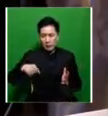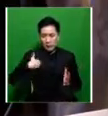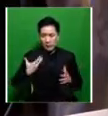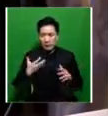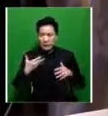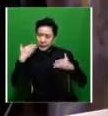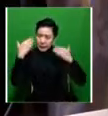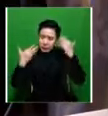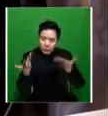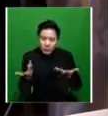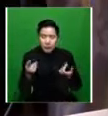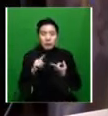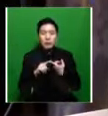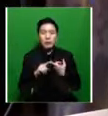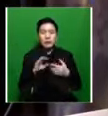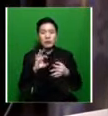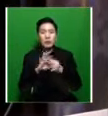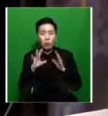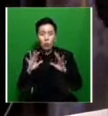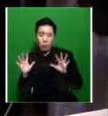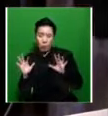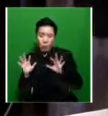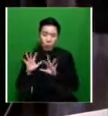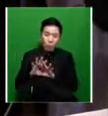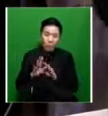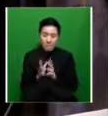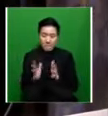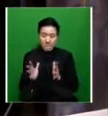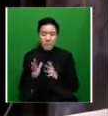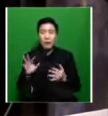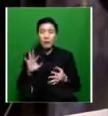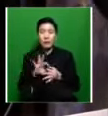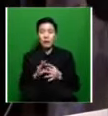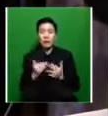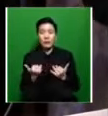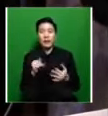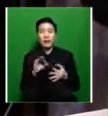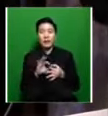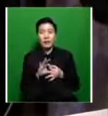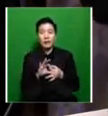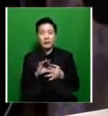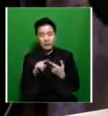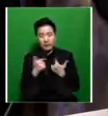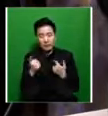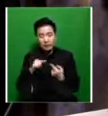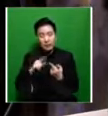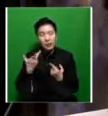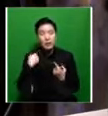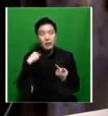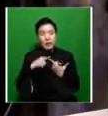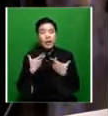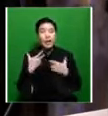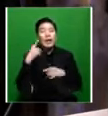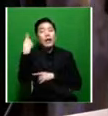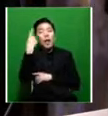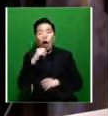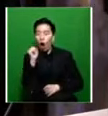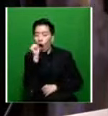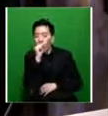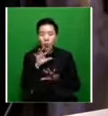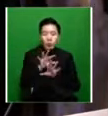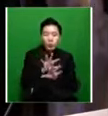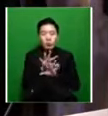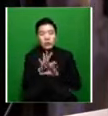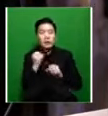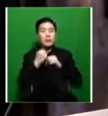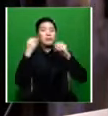ดกิจกรรมที่มีผู้คนมารวมกันจำนวนมากๆแบบนี้นะครับแบบนี้จะทำยังไงเช่นการจัดคอนเสิร์ตนะครับหรือ